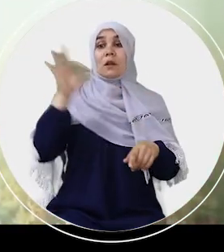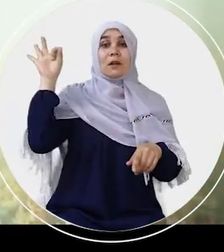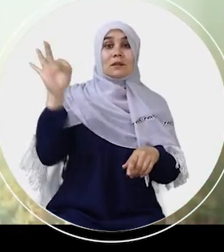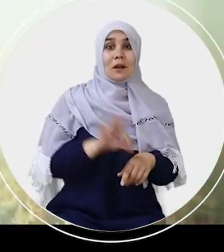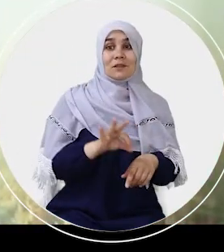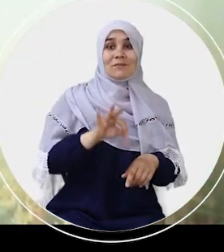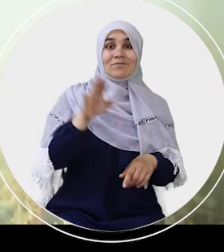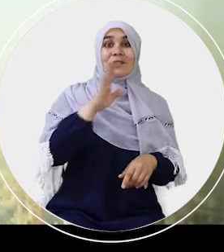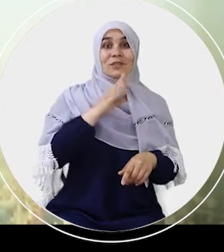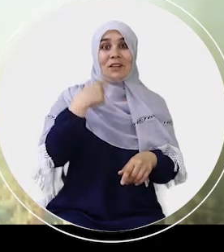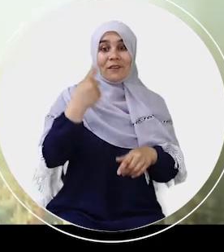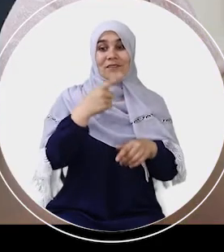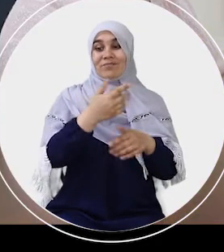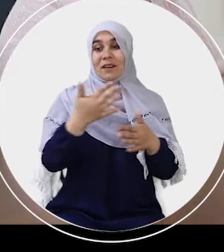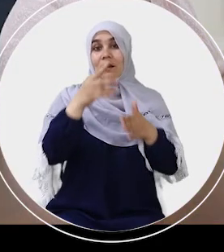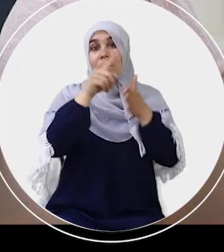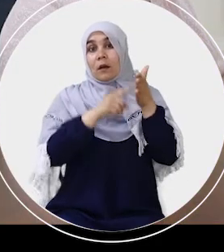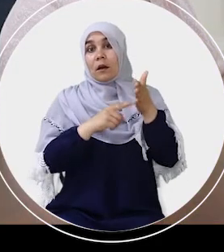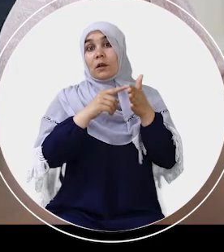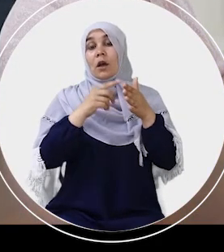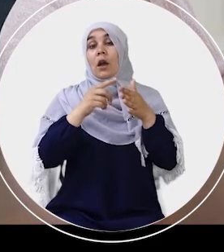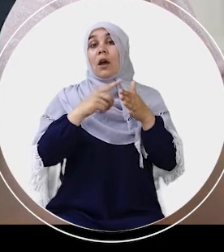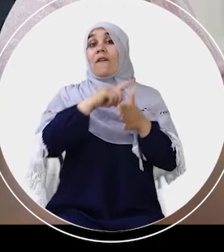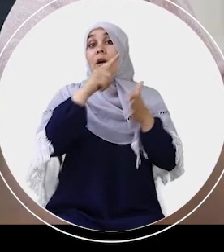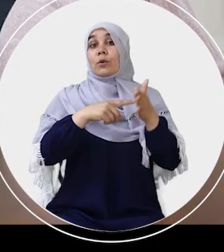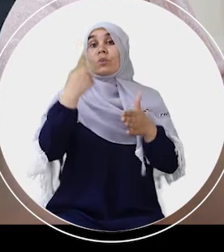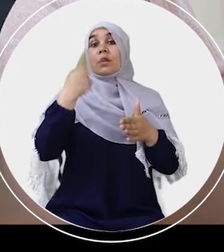beradi degan javobiga